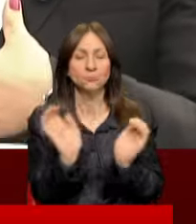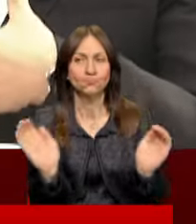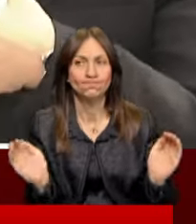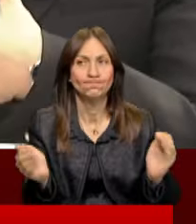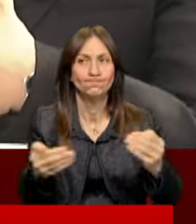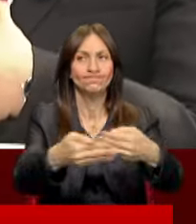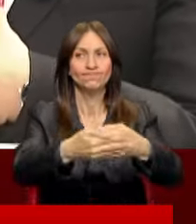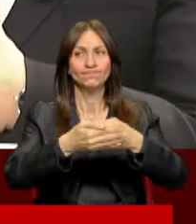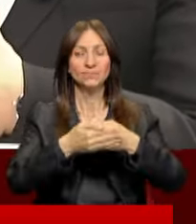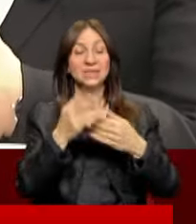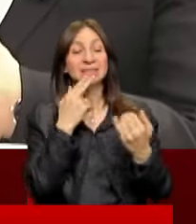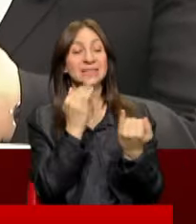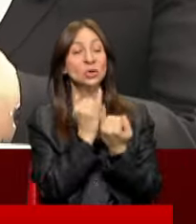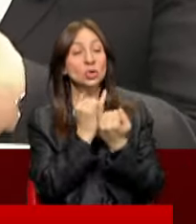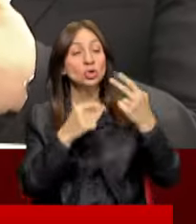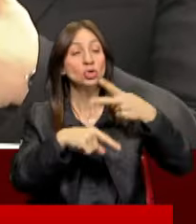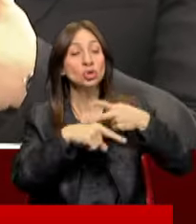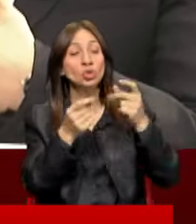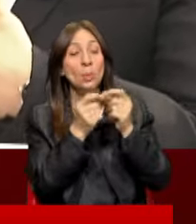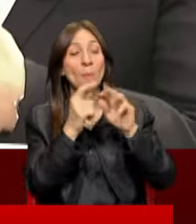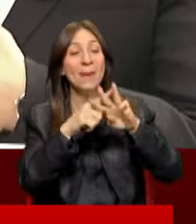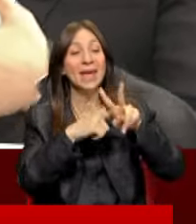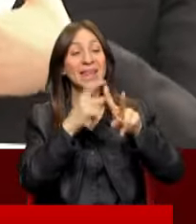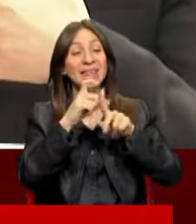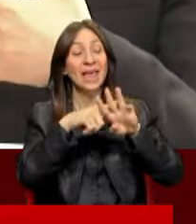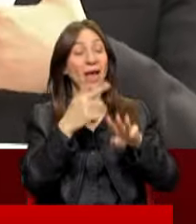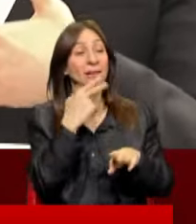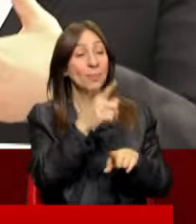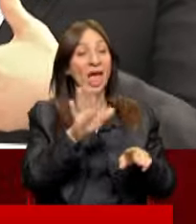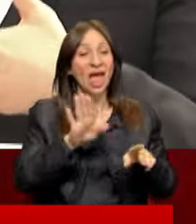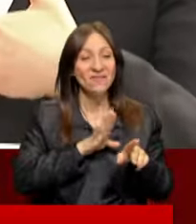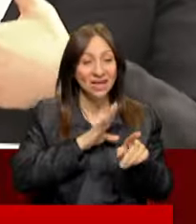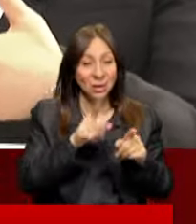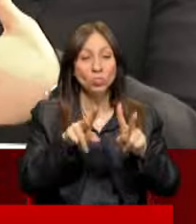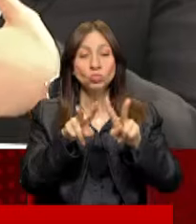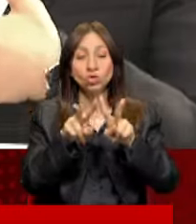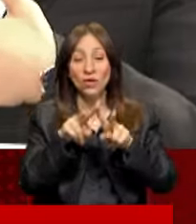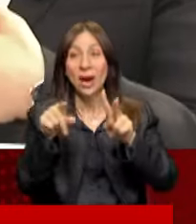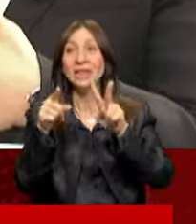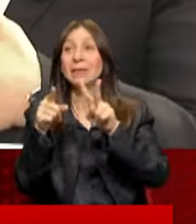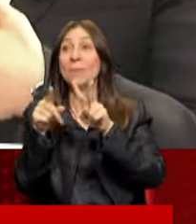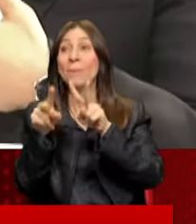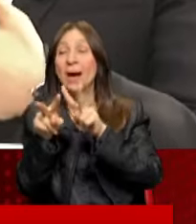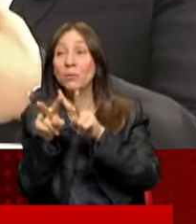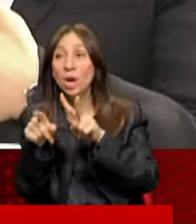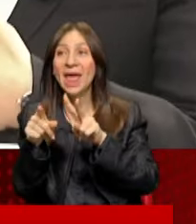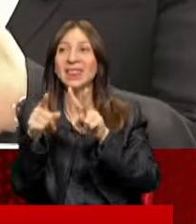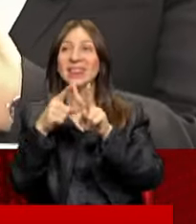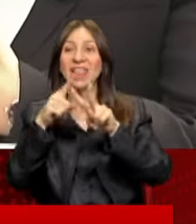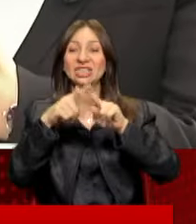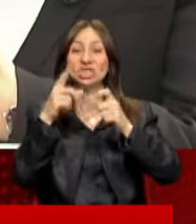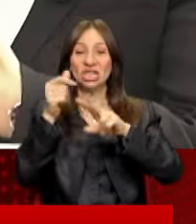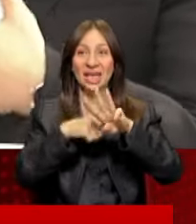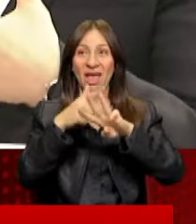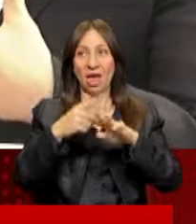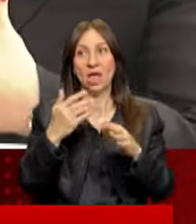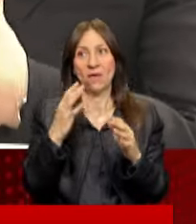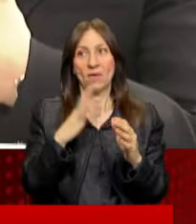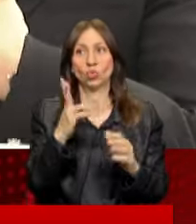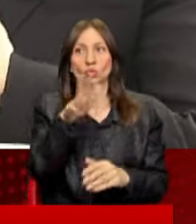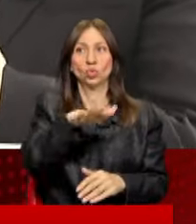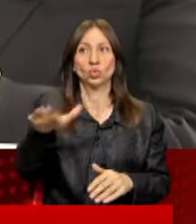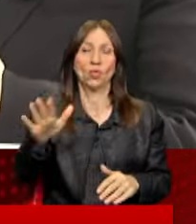geriyor. Kız kardeşi Zübeyde Hanım'ı, evlatları Mustafa, Makbule ve Naciye. O zaman Naciye de hayatta. Üç